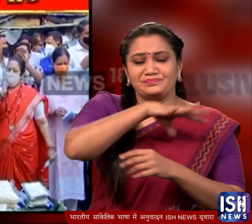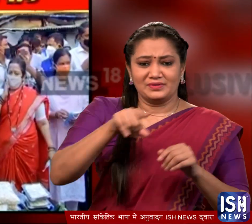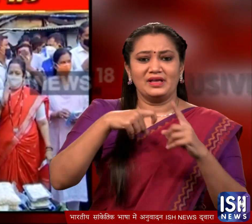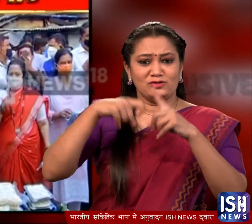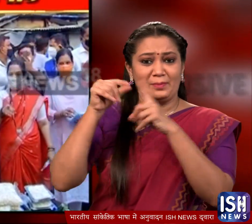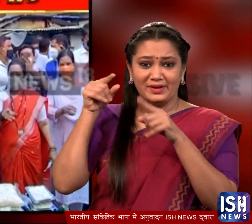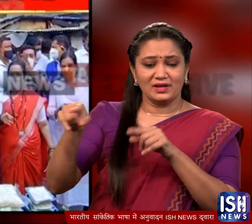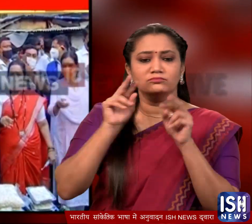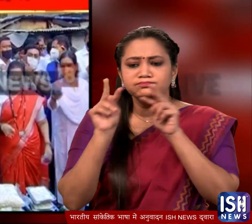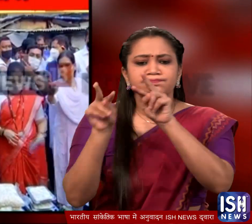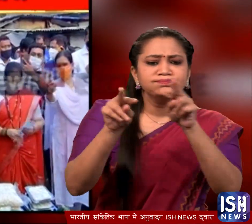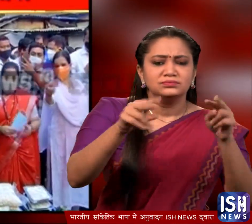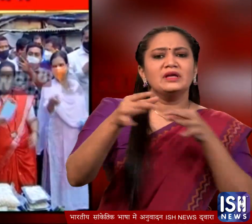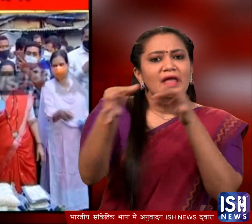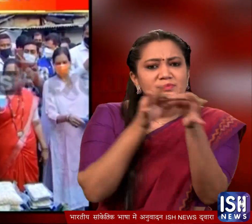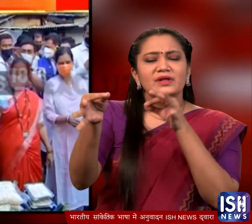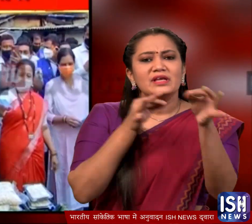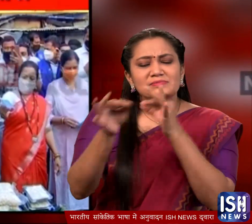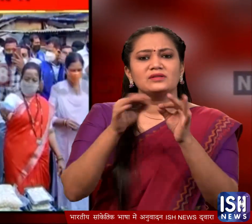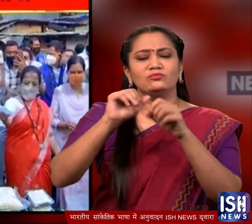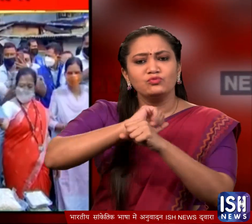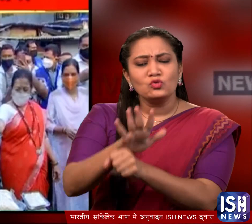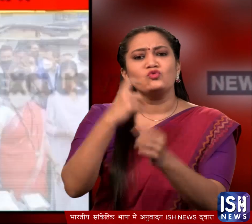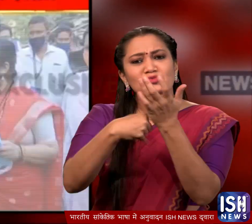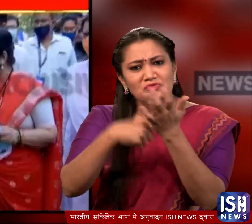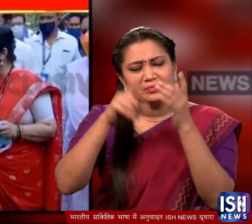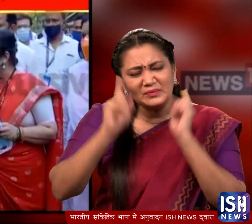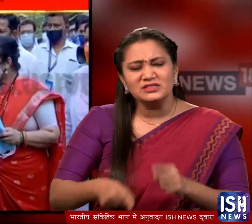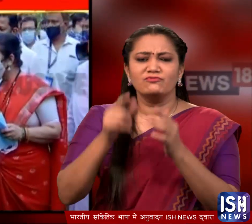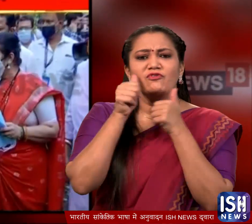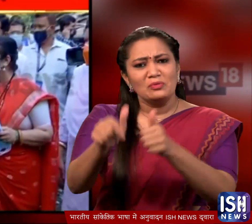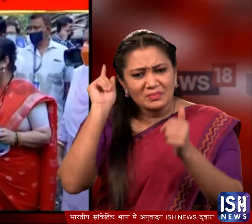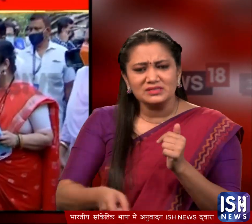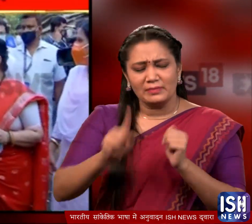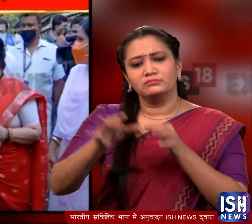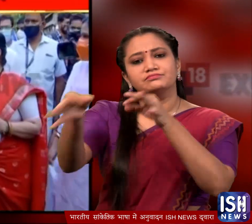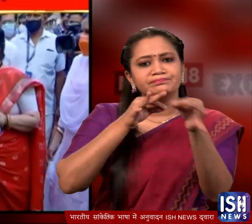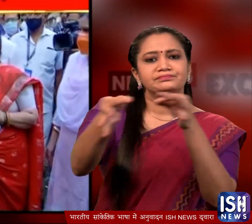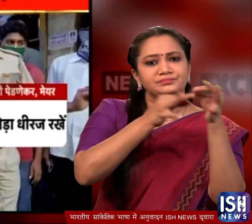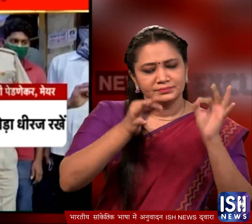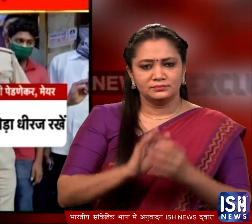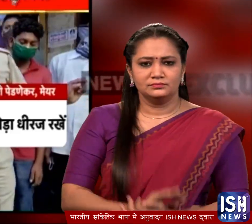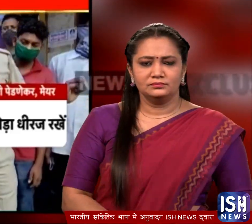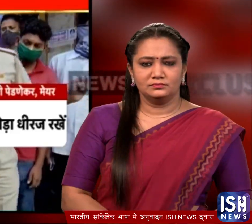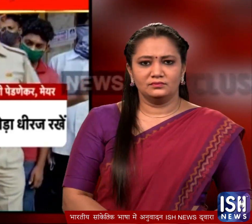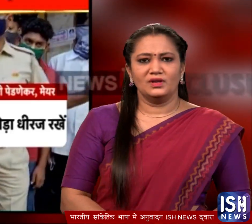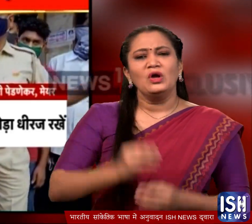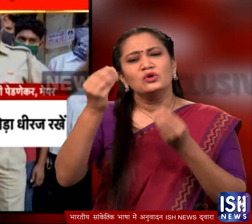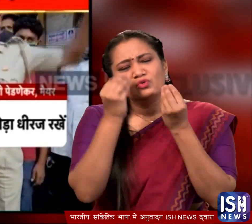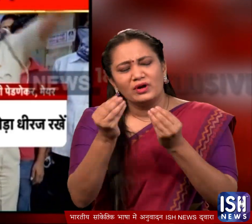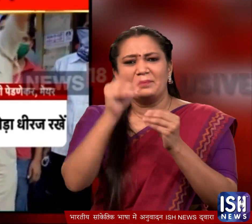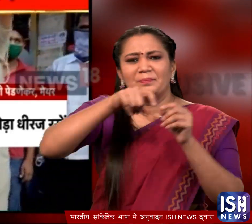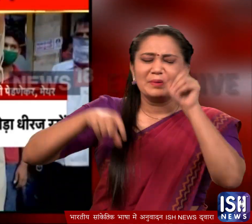में किशोरी पेडनेकर घूम घूम कर लोगों को ये समझाती दिखी कि वो कोरोना नियमों का हर हाल में पालन करेंगे। लोगों ने